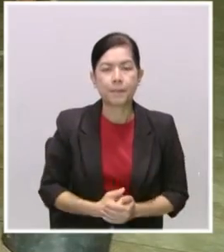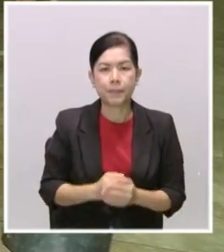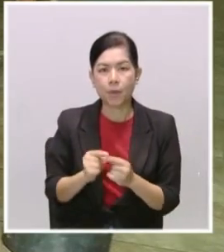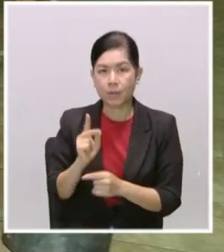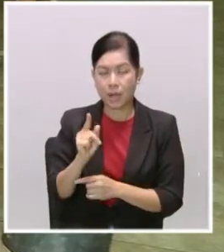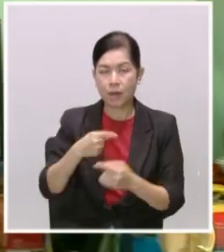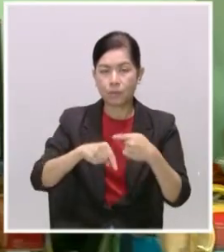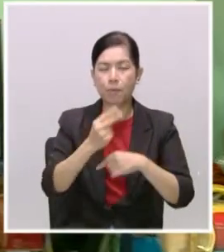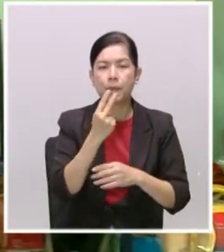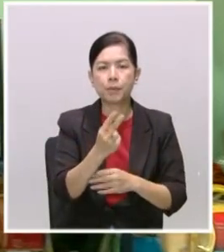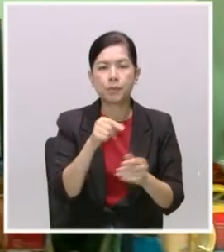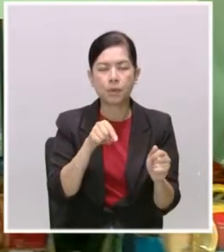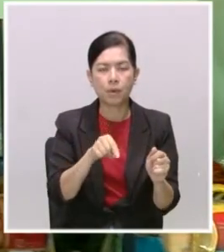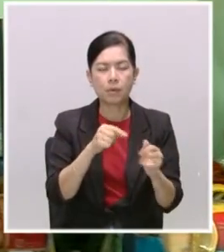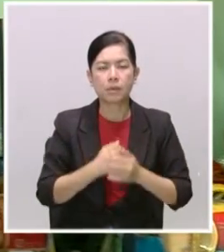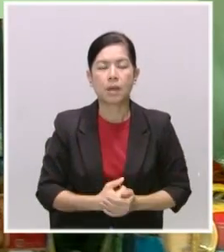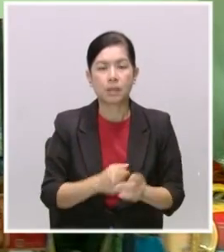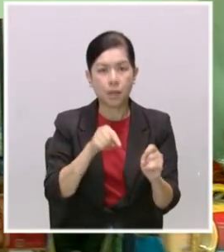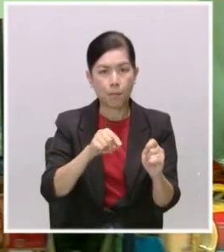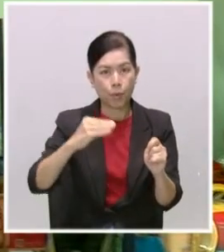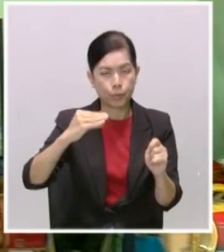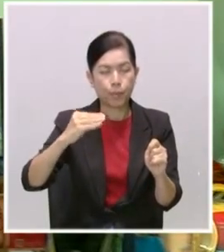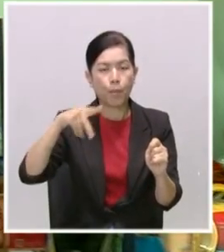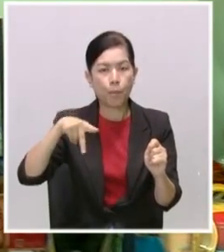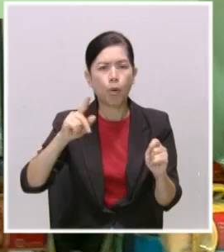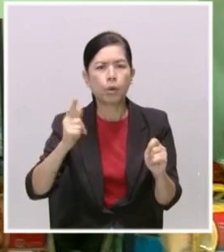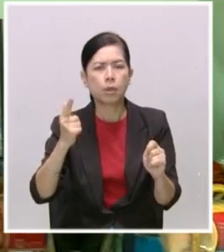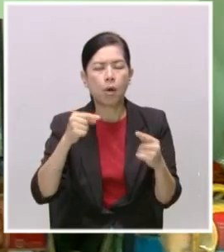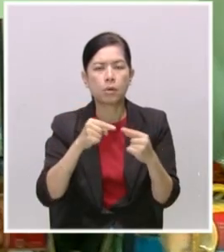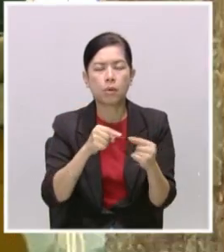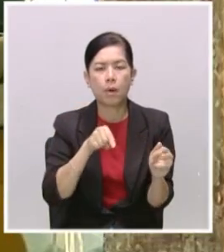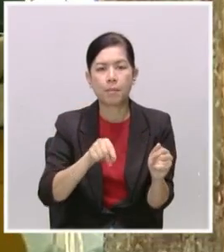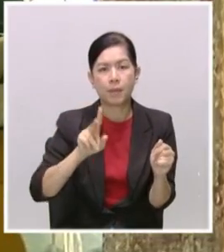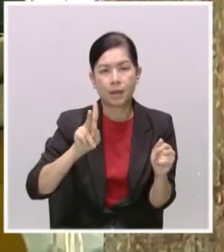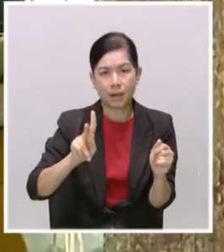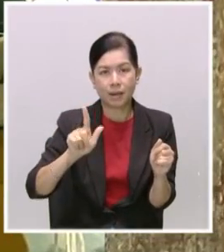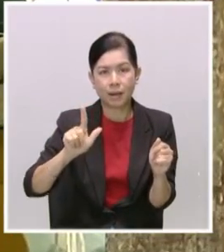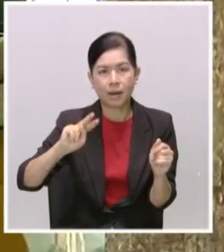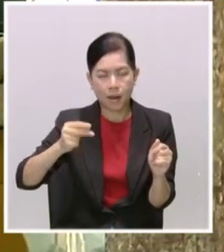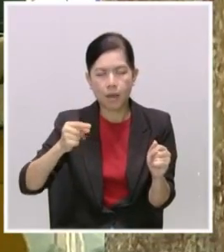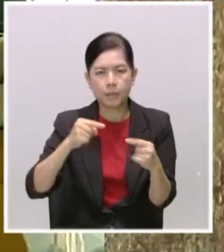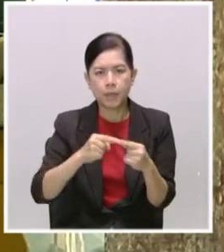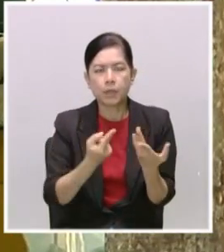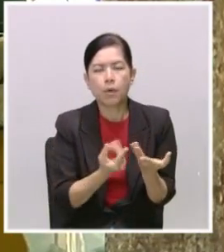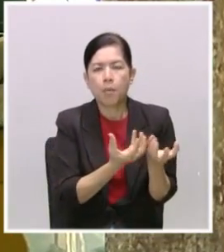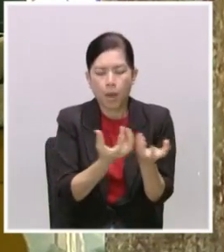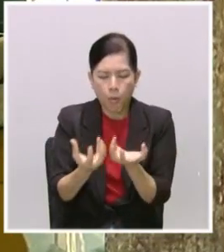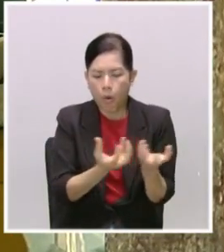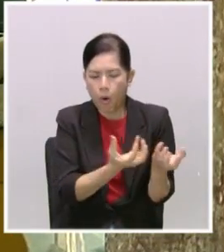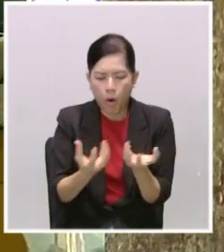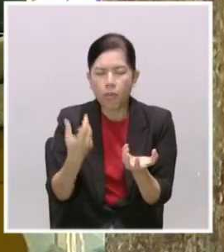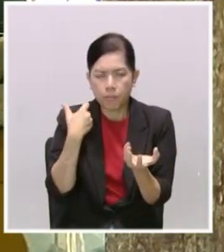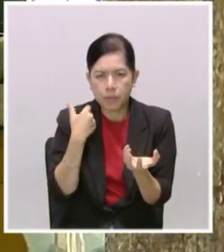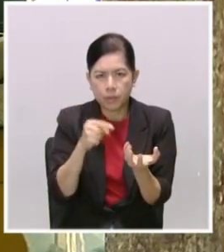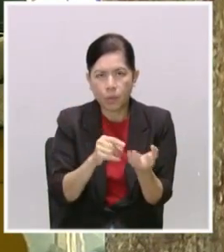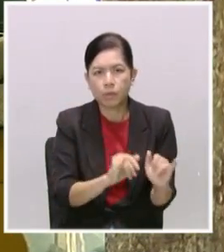ที่ตำบลโพทองของอำเภอแกลงช่วงเช้าวันนี้ประชาชนบางส่วนเดินทางเข้ามานำทรัพย์สินออกไปภายนอกอย่างต่อเนื่องแม้ว่าระดับน้ำจะลดลงมาแล้ว